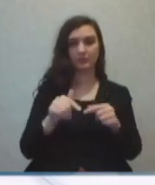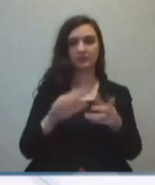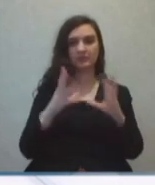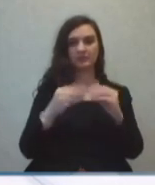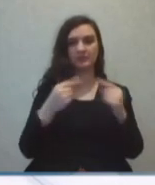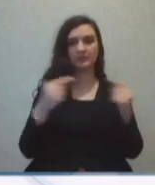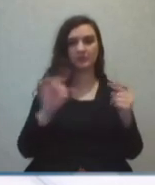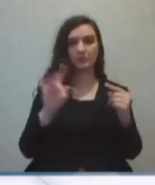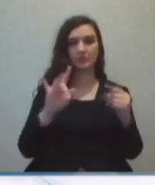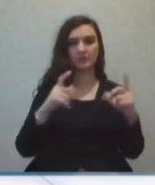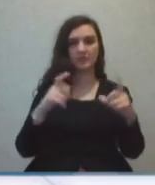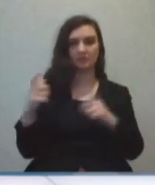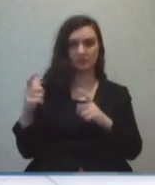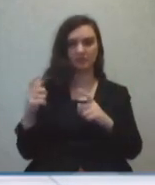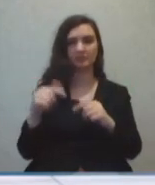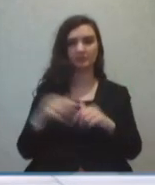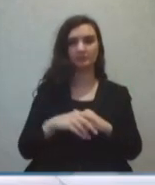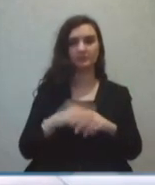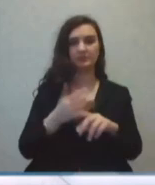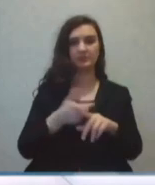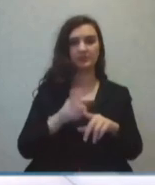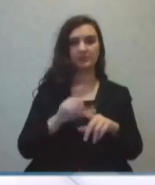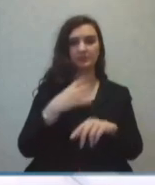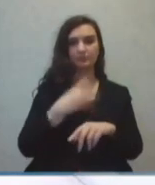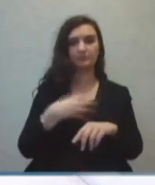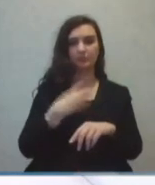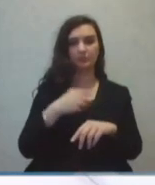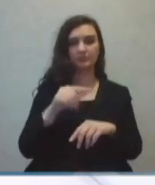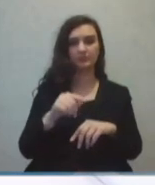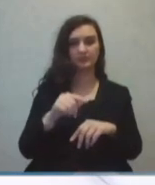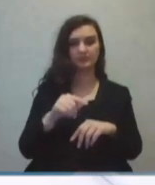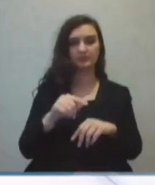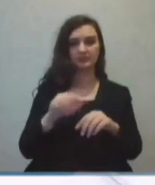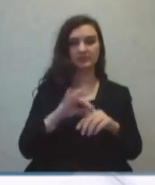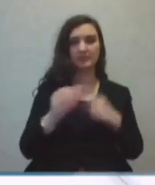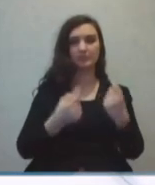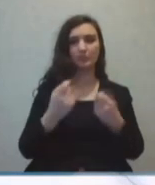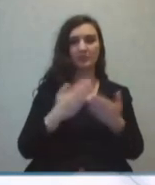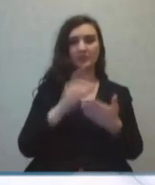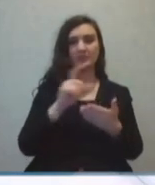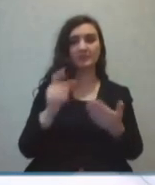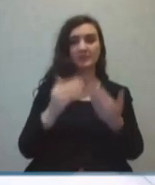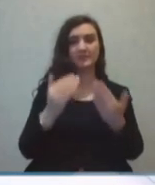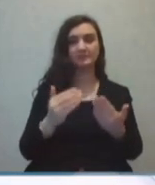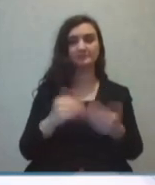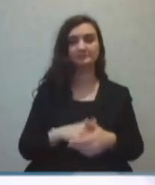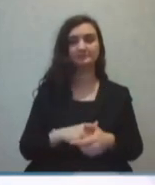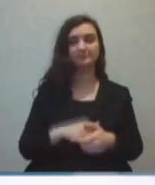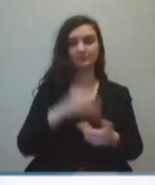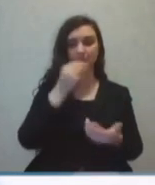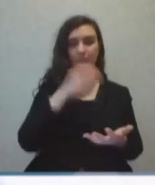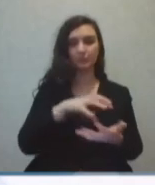სხვადასხვა ზომის თეფშები. ძალიან მნიშვნელოვანი სიმპტომია ხოლმე ადამიანის